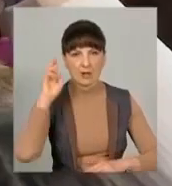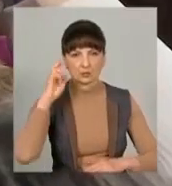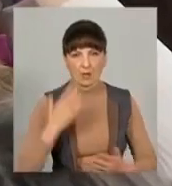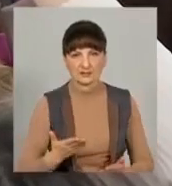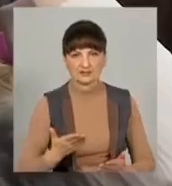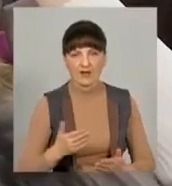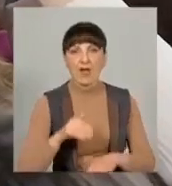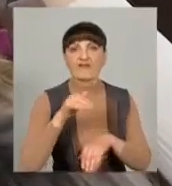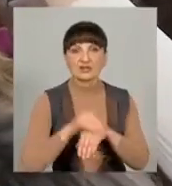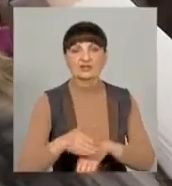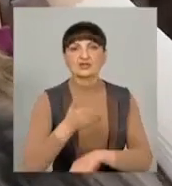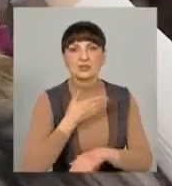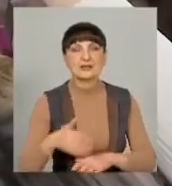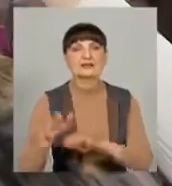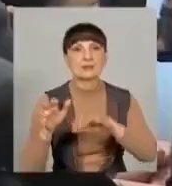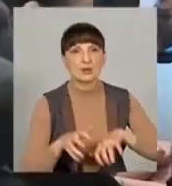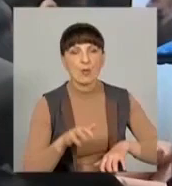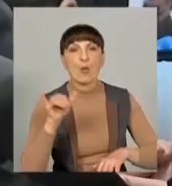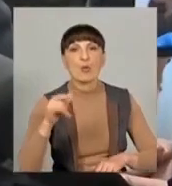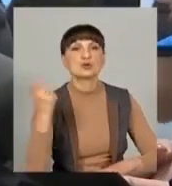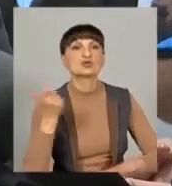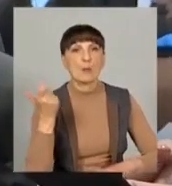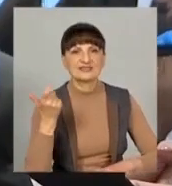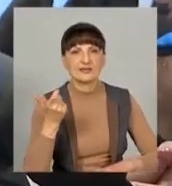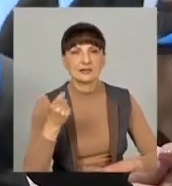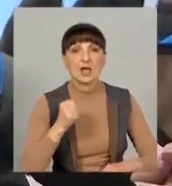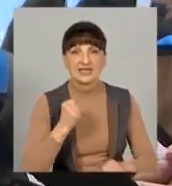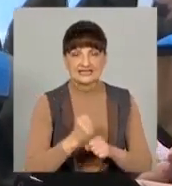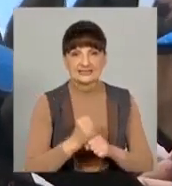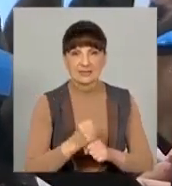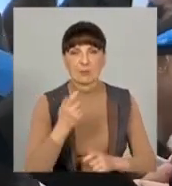фактически мы заберем у собственника и сделаем ему подарок, правильно?